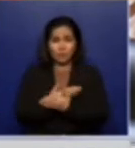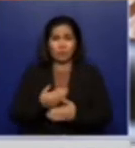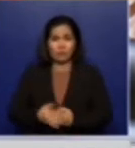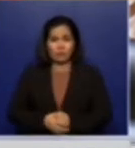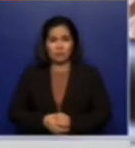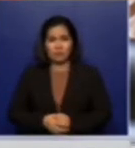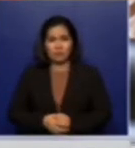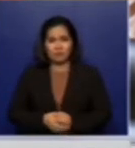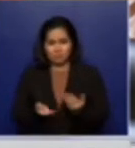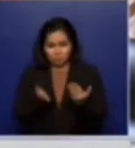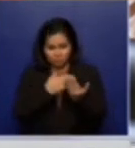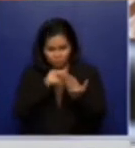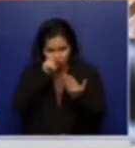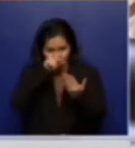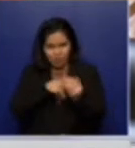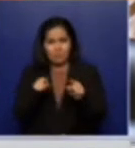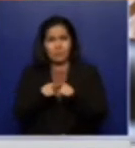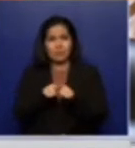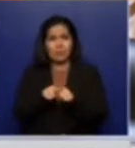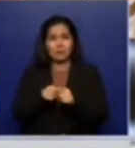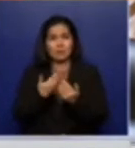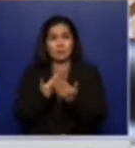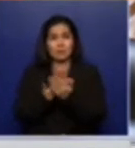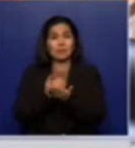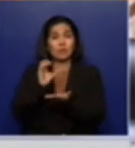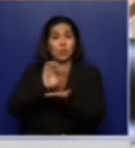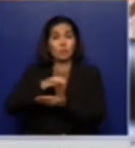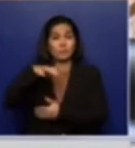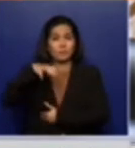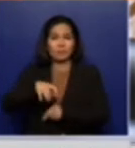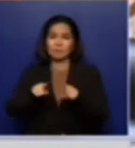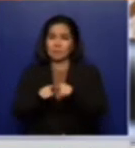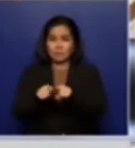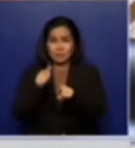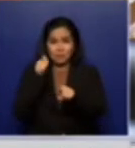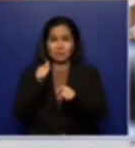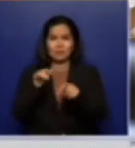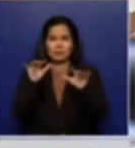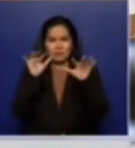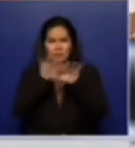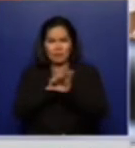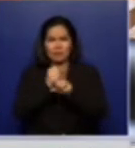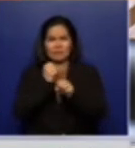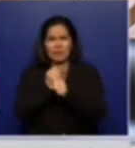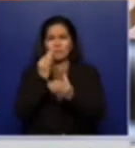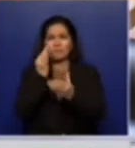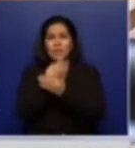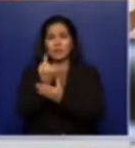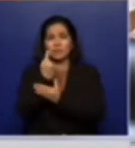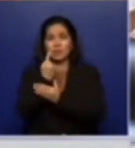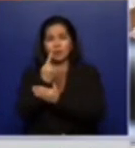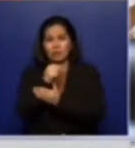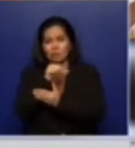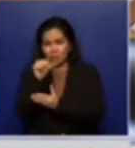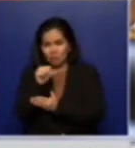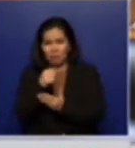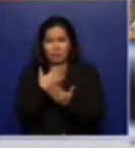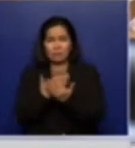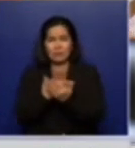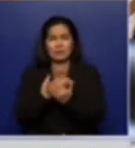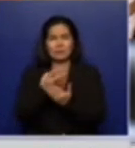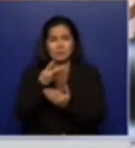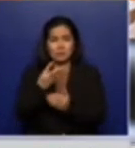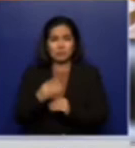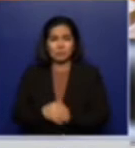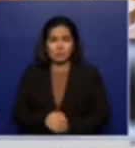องนอกนั้นสำนักงบก็เหมือนเดิมคล้ายๆเดิมเลยง่ายทำไฟล์เดียวก็เหมือนเติมคำในช่องว่างอ่ะ